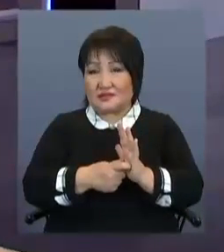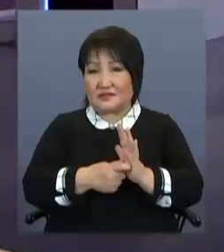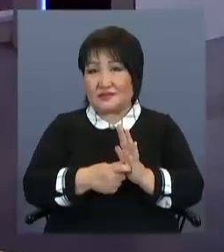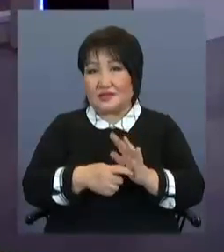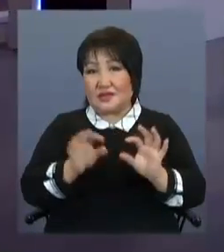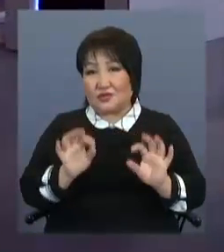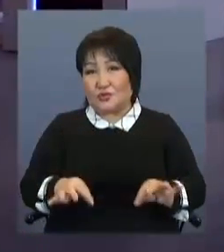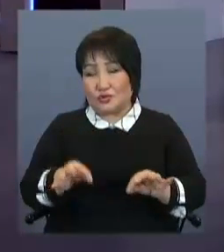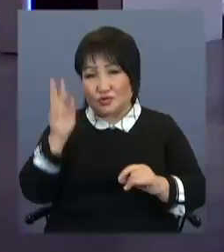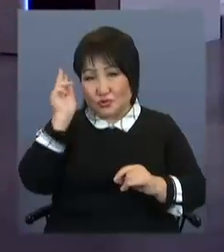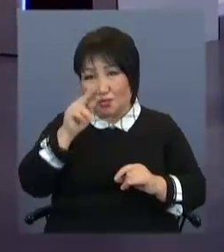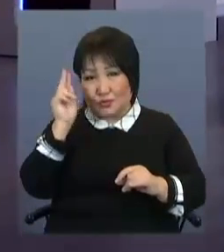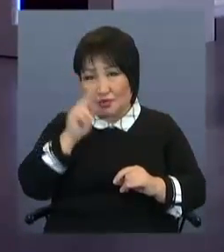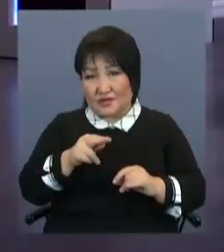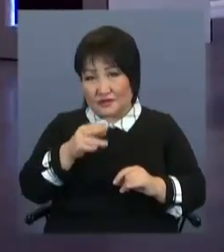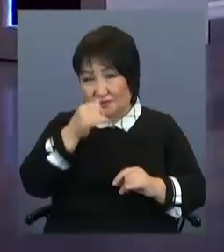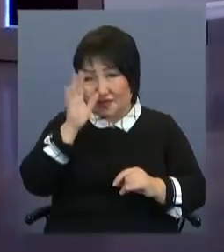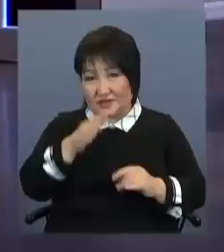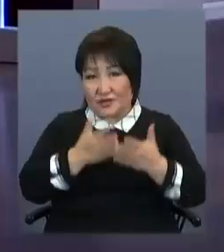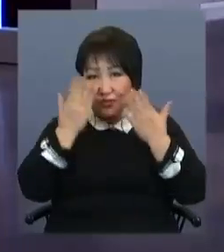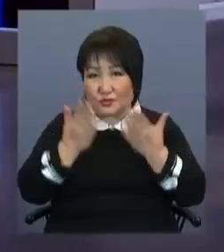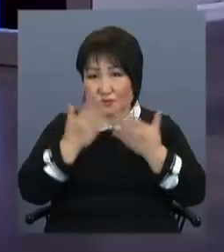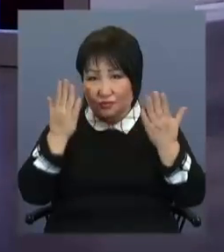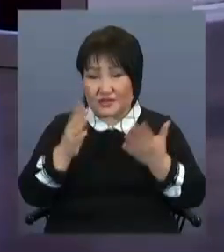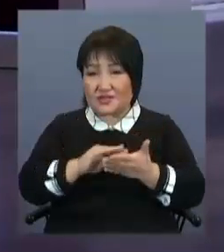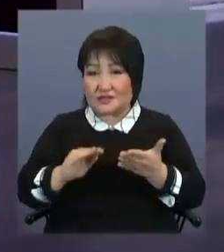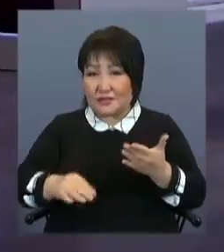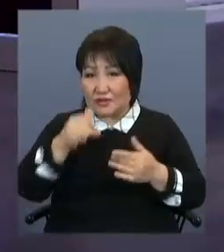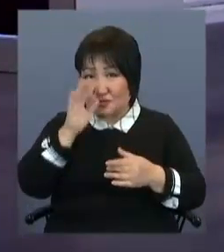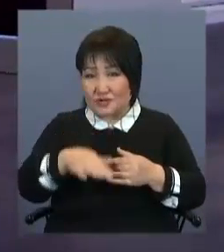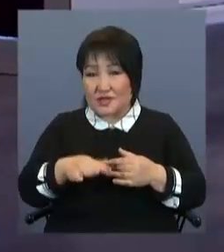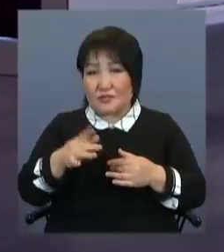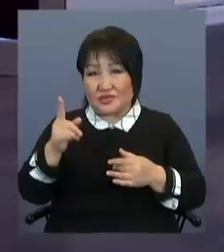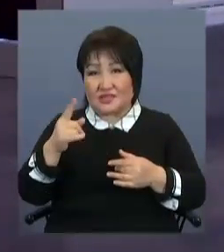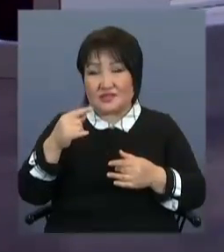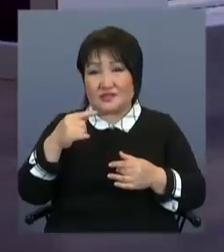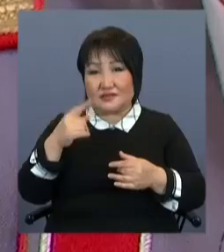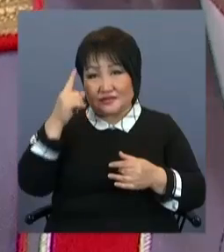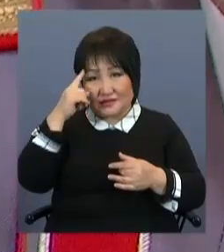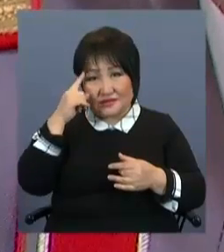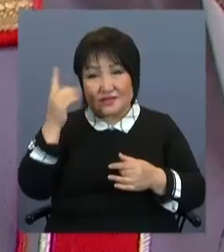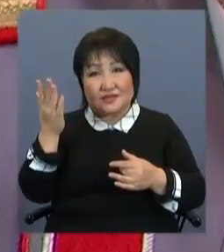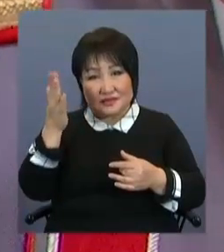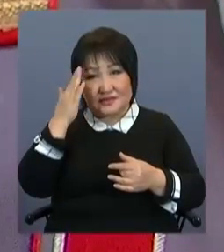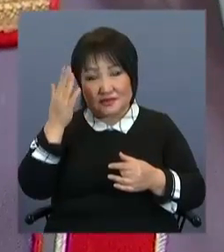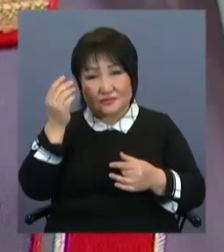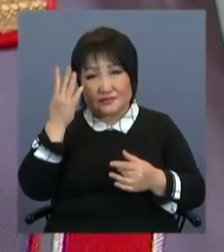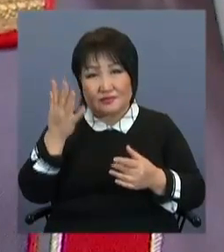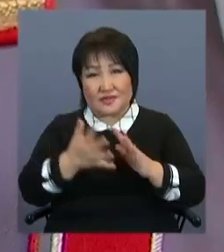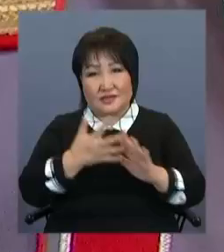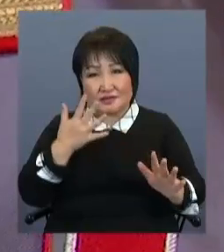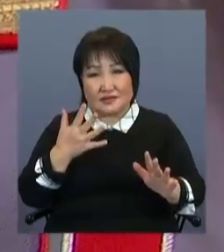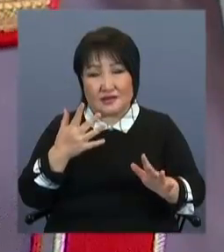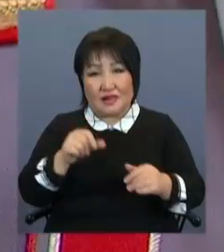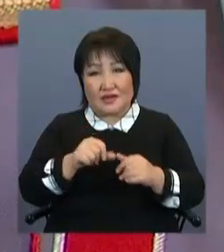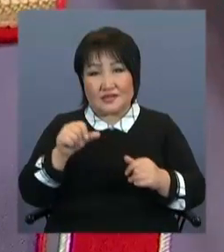жүргенде, әріптерді жаза алмай жүргенде, біздің сана сезімімізге мұғалімдеріміз қолдырған. Әсіресе 41 жылы